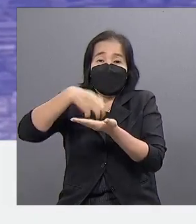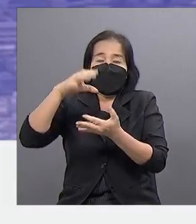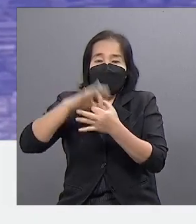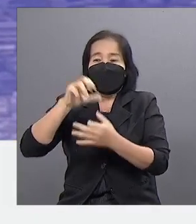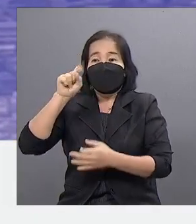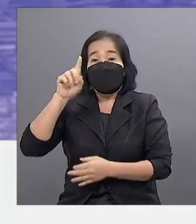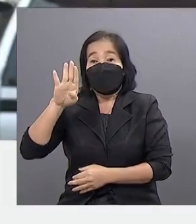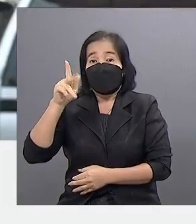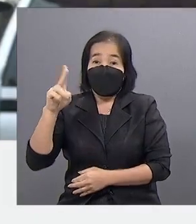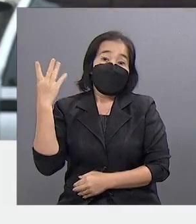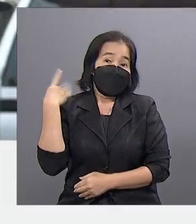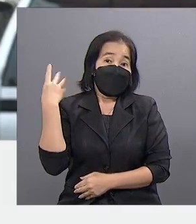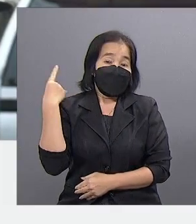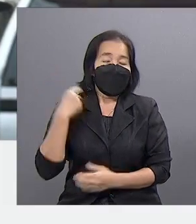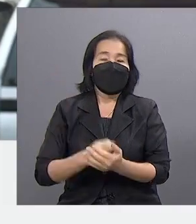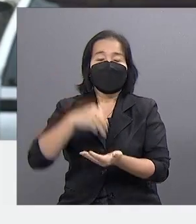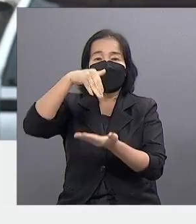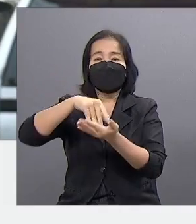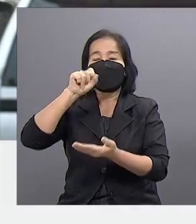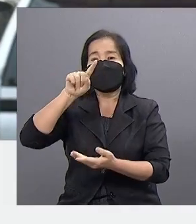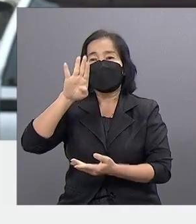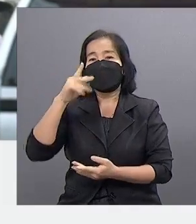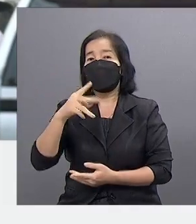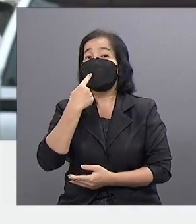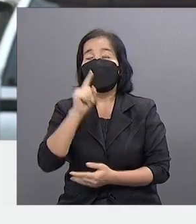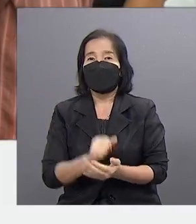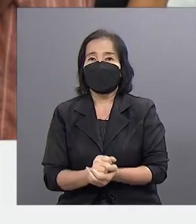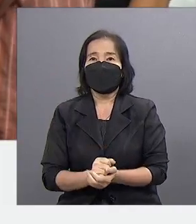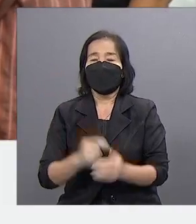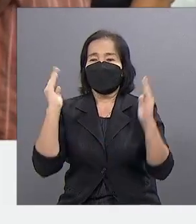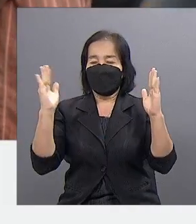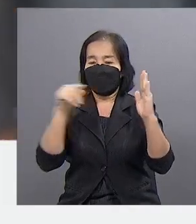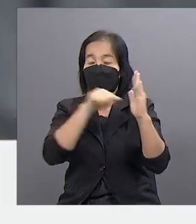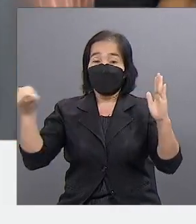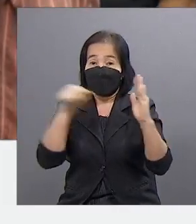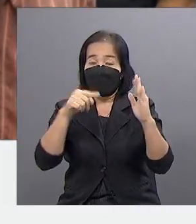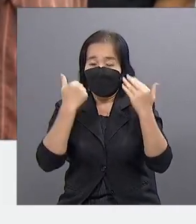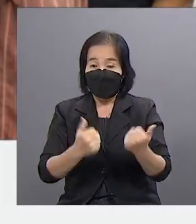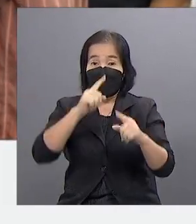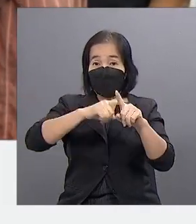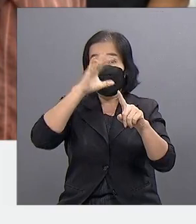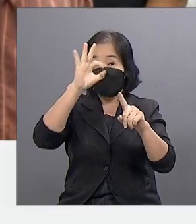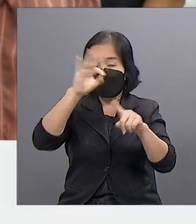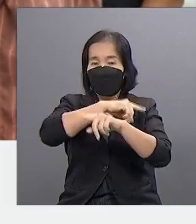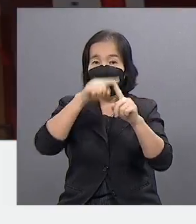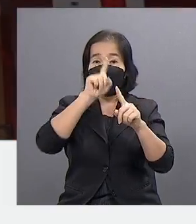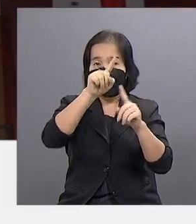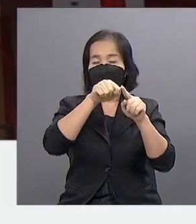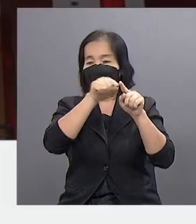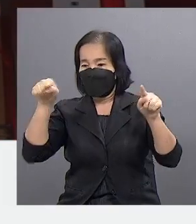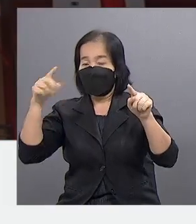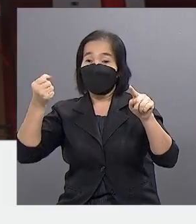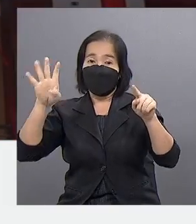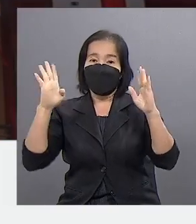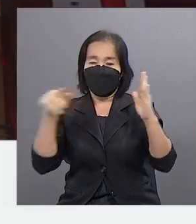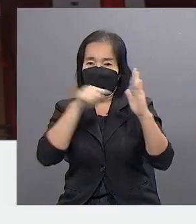วานนี้นะคะสปกก็อ้างอิงว่าภายใน 14วันต่อจากนี้ค่ะจะผ่อนคลายมาตรการอื่นๆเพิ่มเติมได้อย่าง